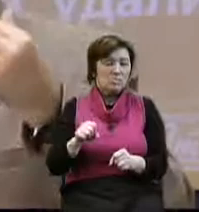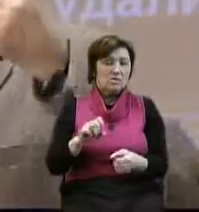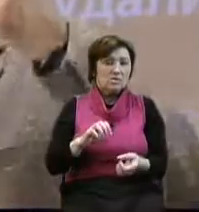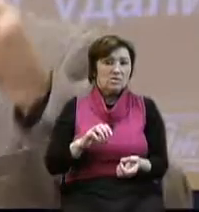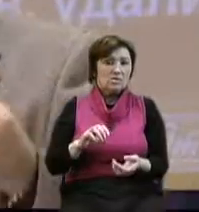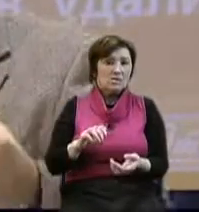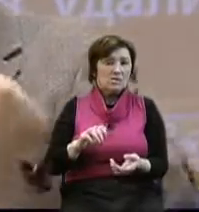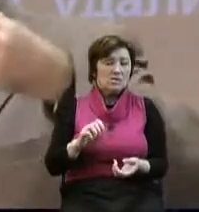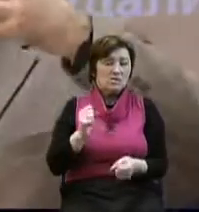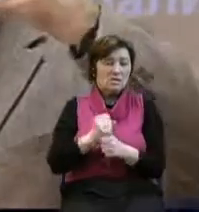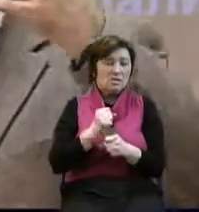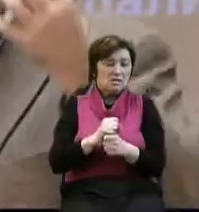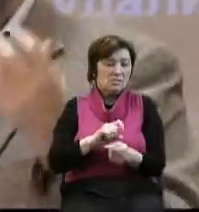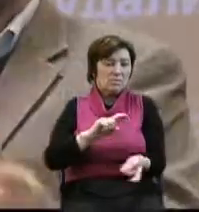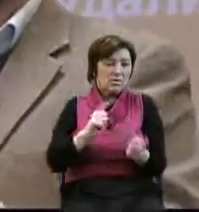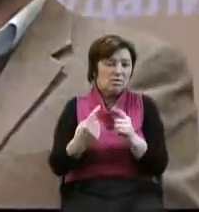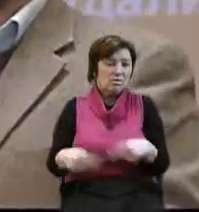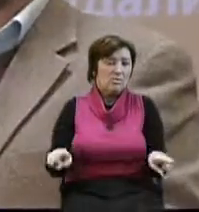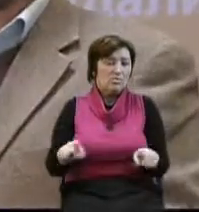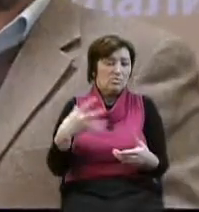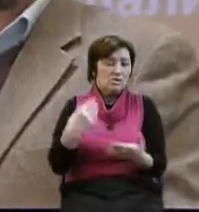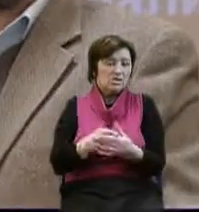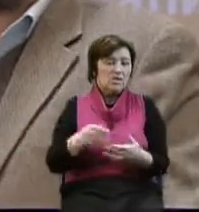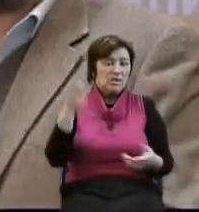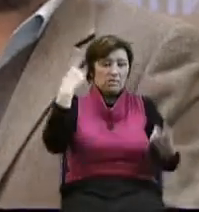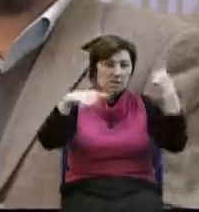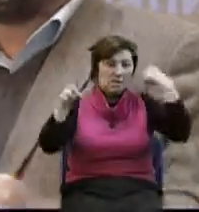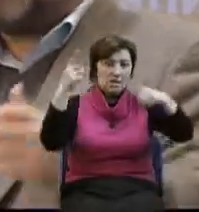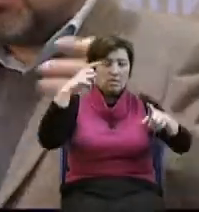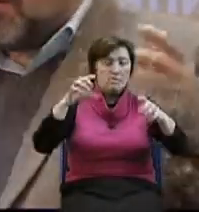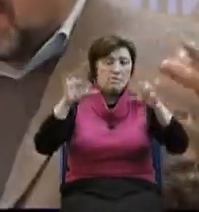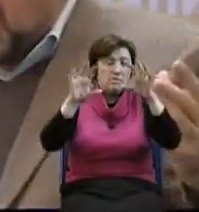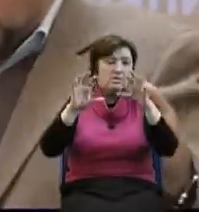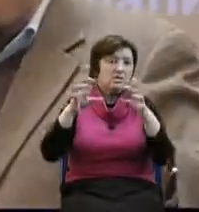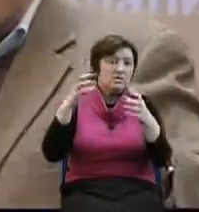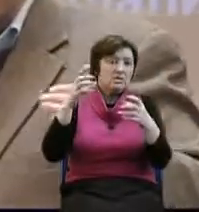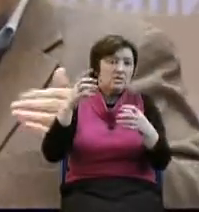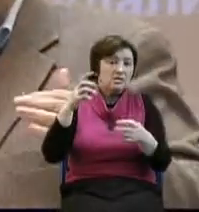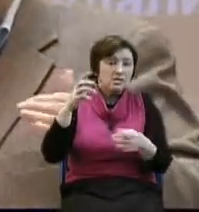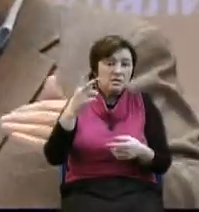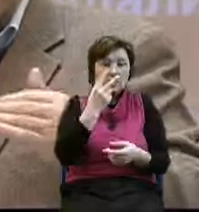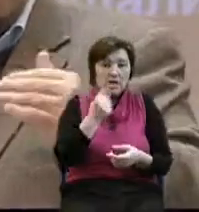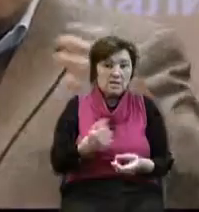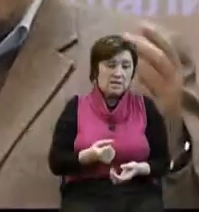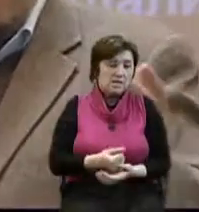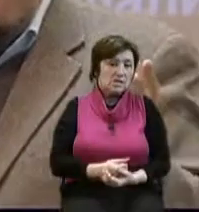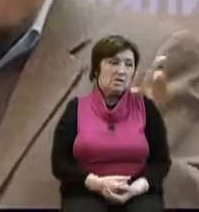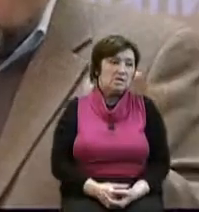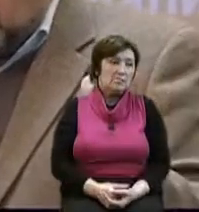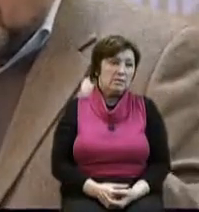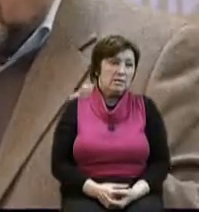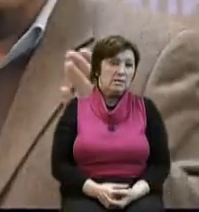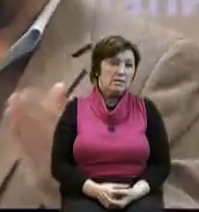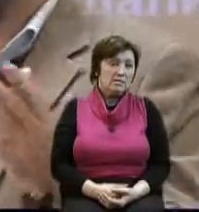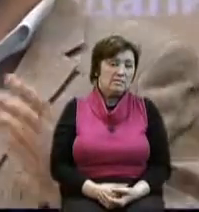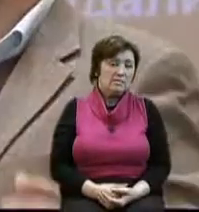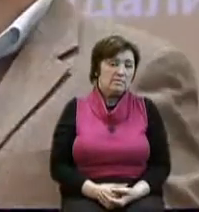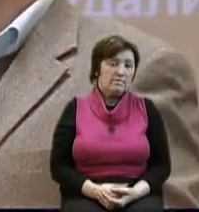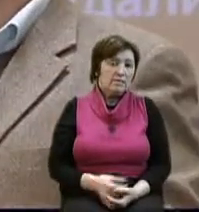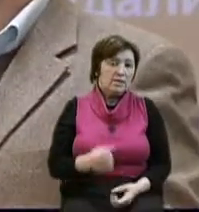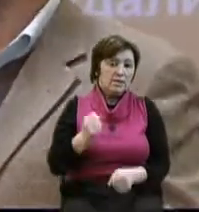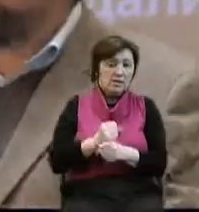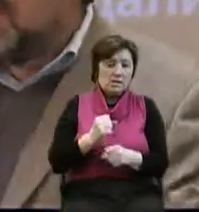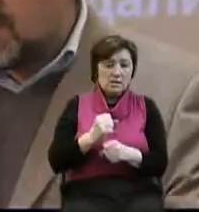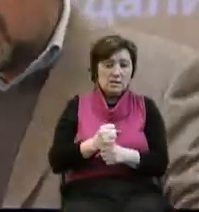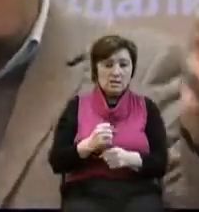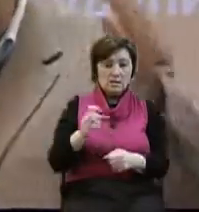переделать своими заповедями и традициями и сделать это Слово, которое Божие, и сделать Слово Божие недейственным в жизни